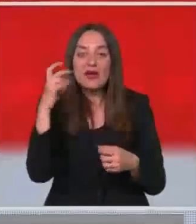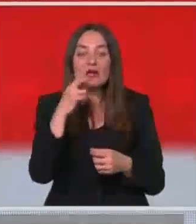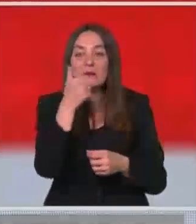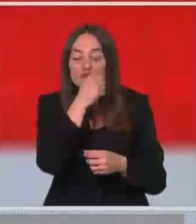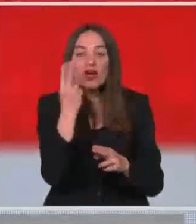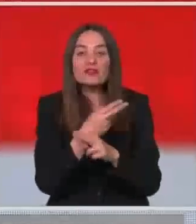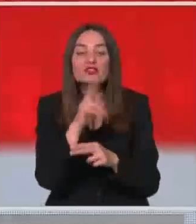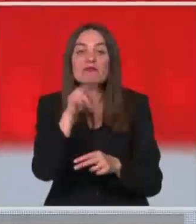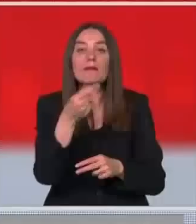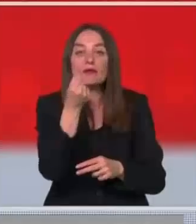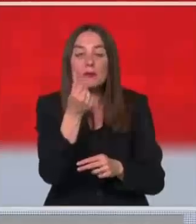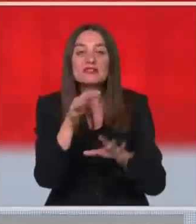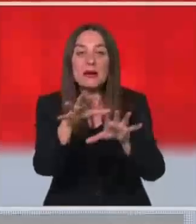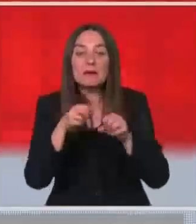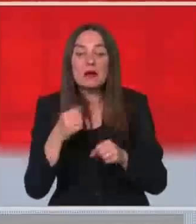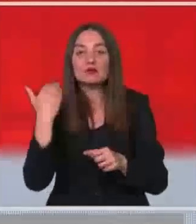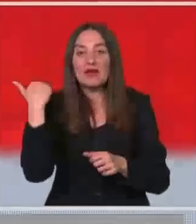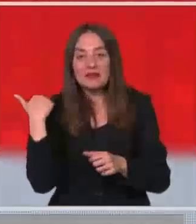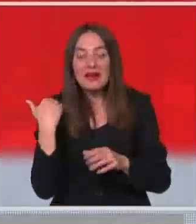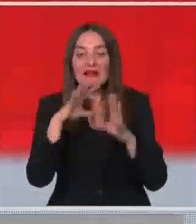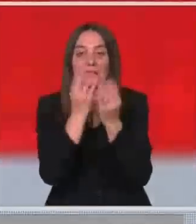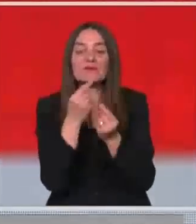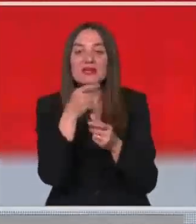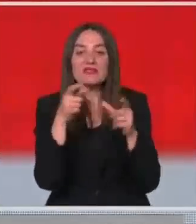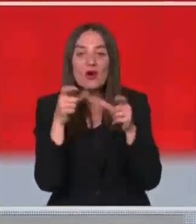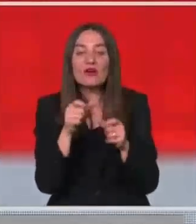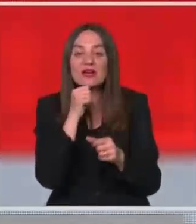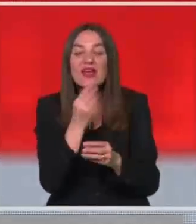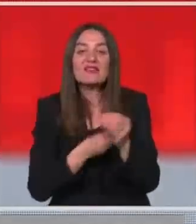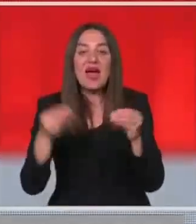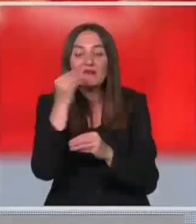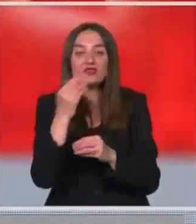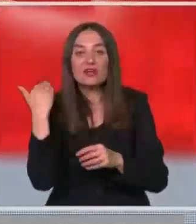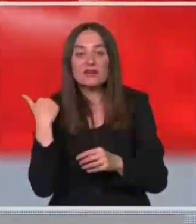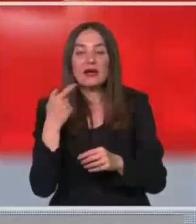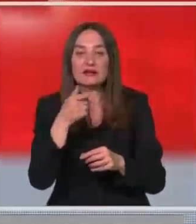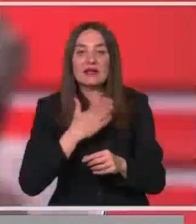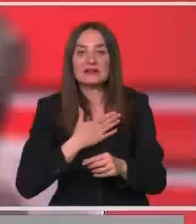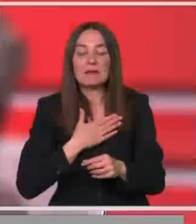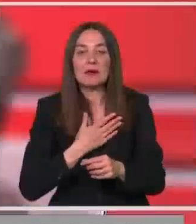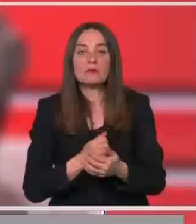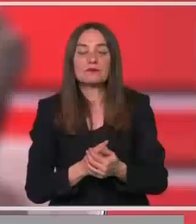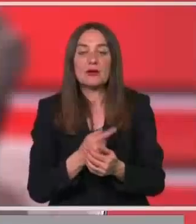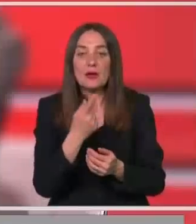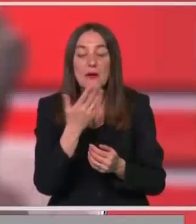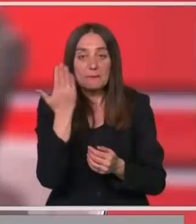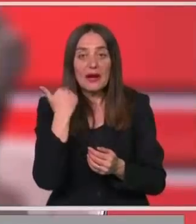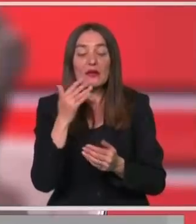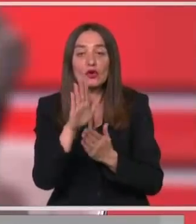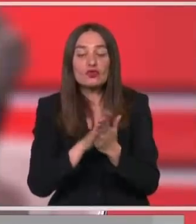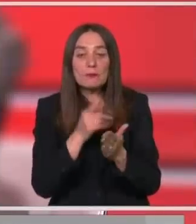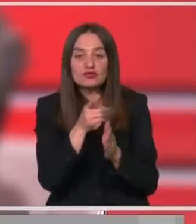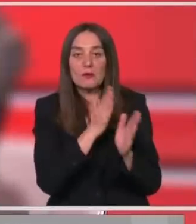što država ima novca da preuzme teret sve ove krize ili najveći teret ove krize na sebe. Pre nego što samo krenemo sa